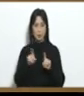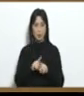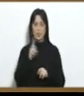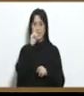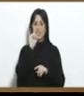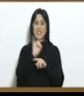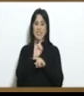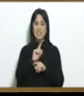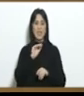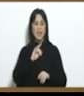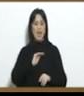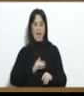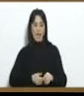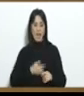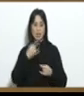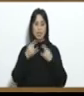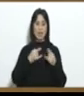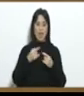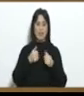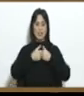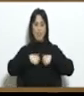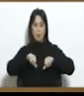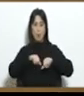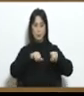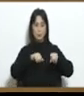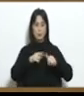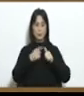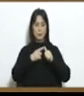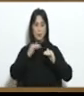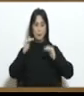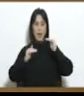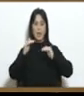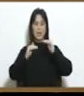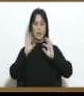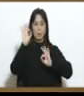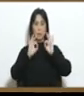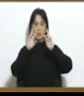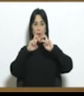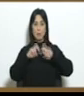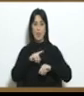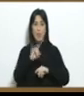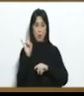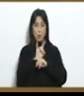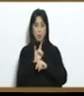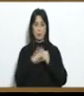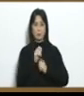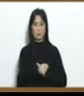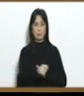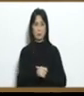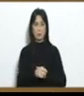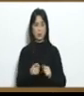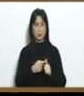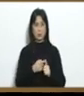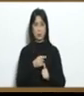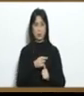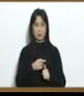კერძო ტელევიზიას აქ თავისი ბორდი ამ ბორდში პარიტეტის პრინციპებზე არიან ტელევიზიის ახლობლები და საზოგადოების წევრები ისინი ვინც